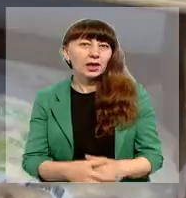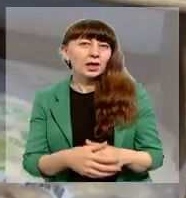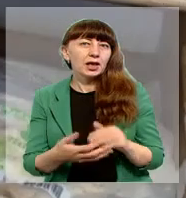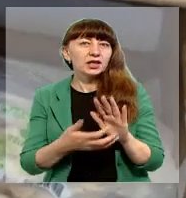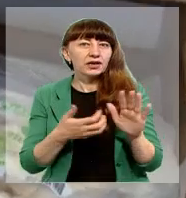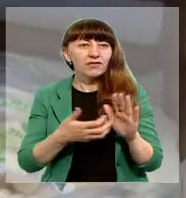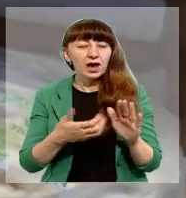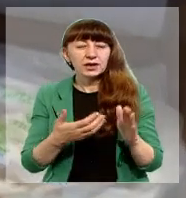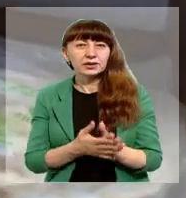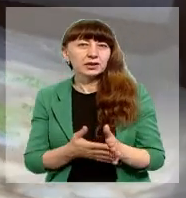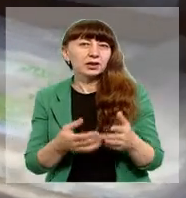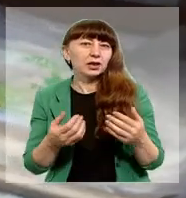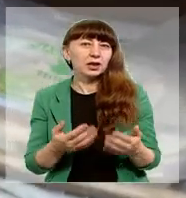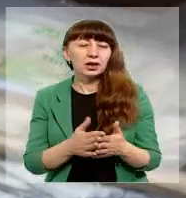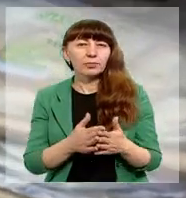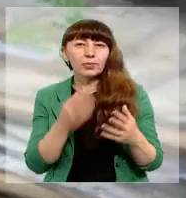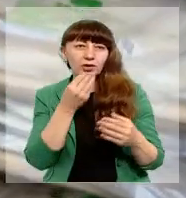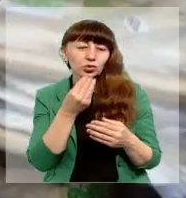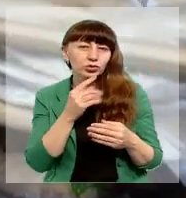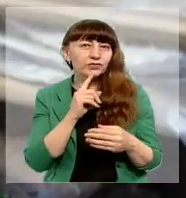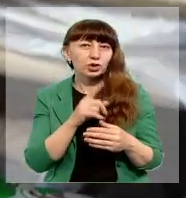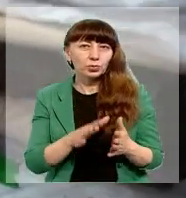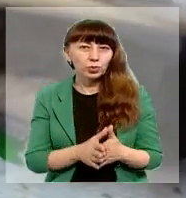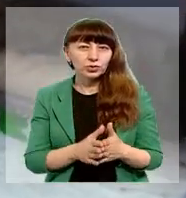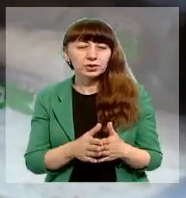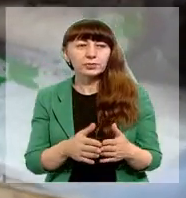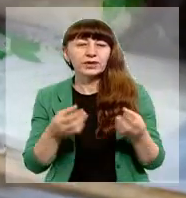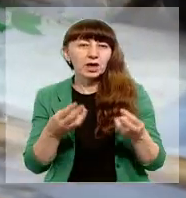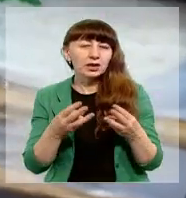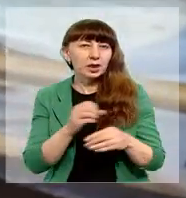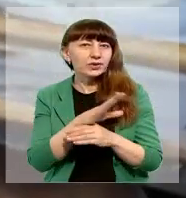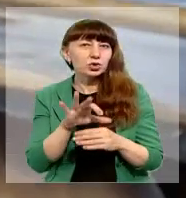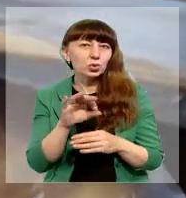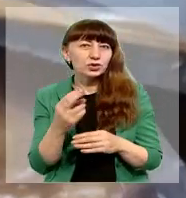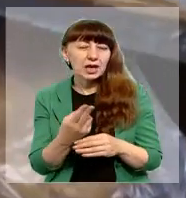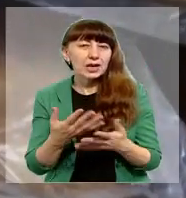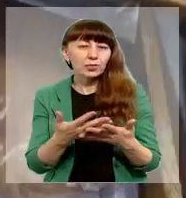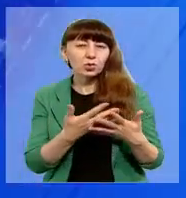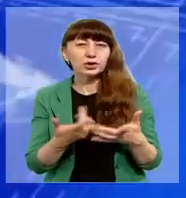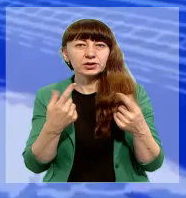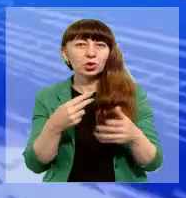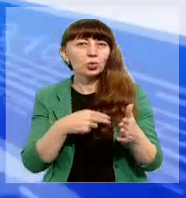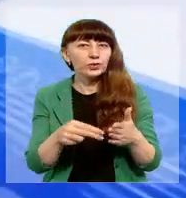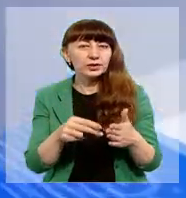Дефицита не будет. Пекарни области обеспечены социальной мукой, где можно купить хлеб по сниженной цене.